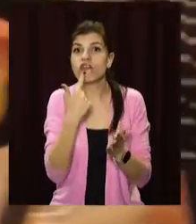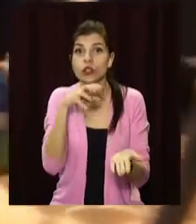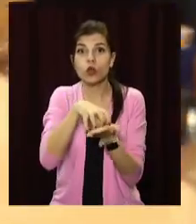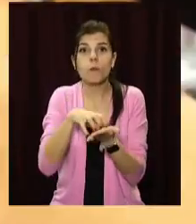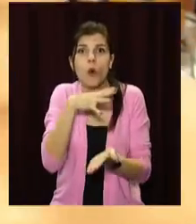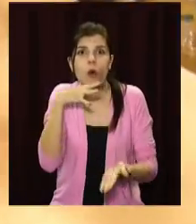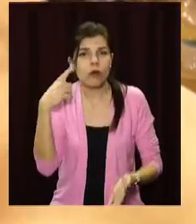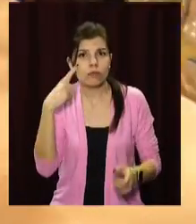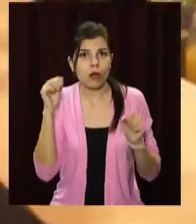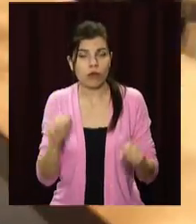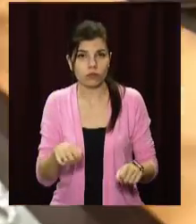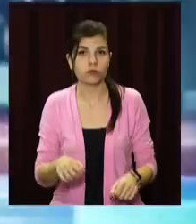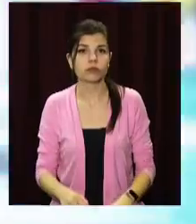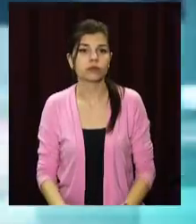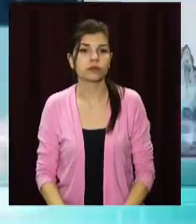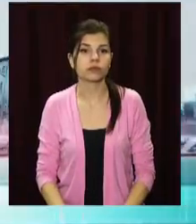зони.